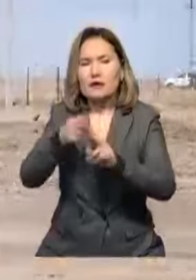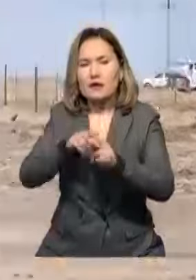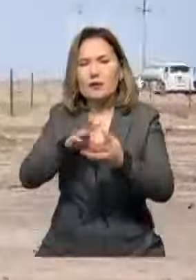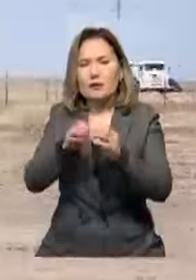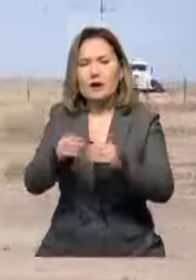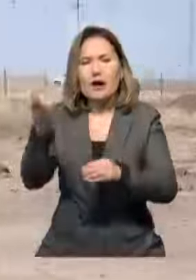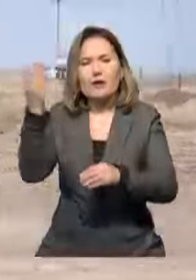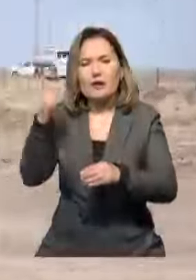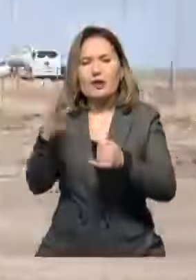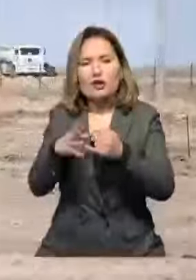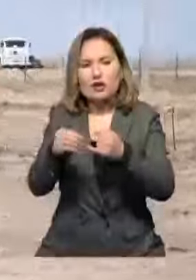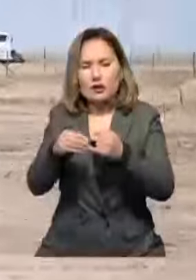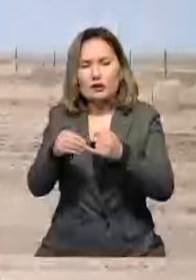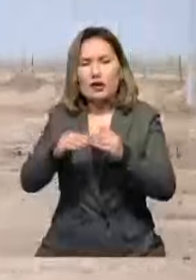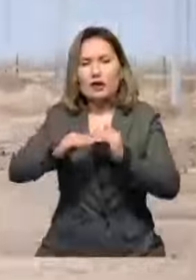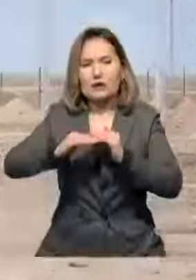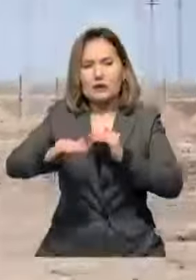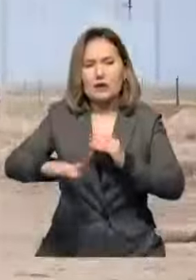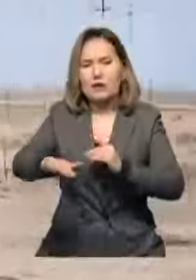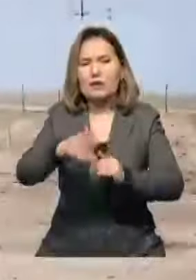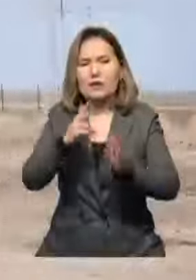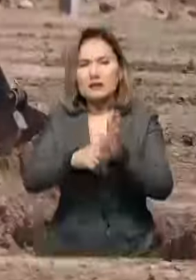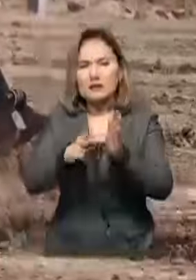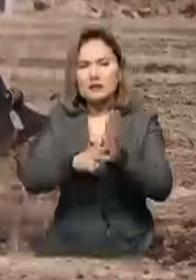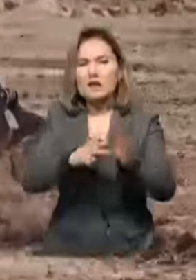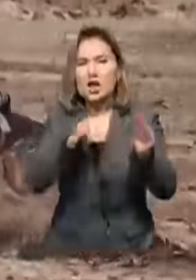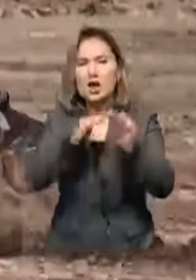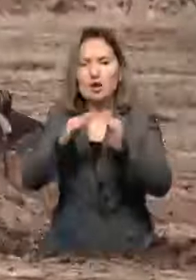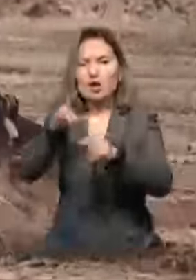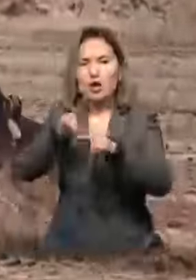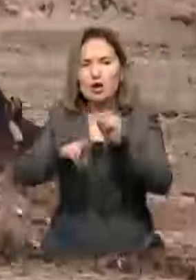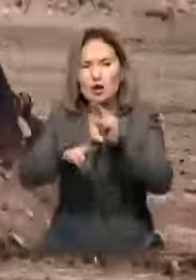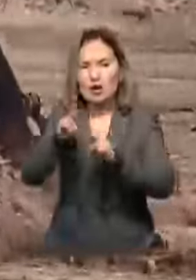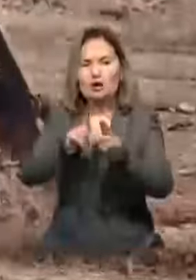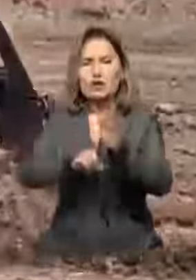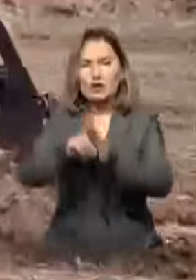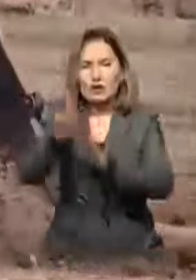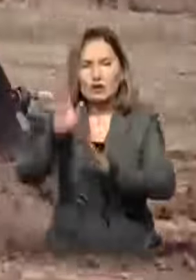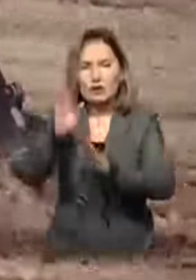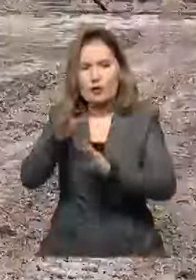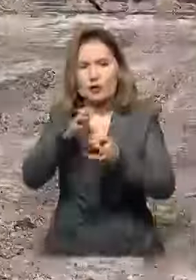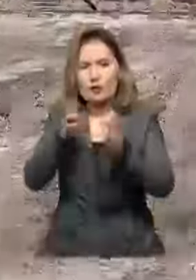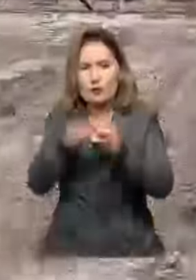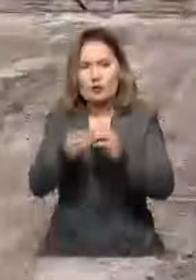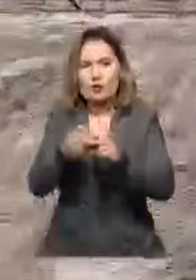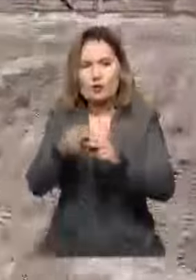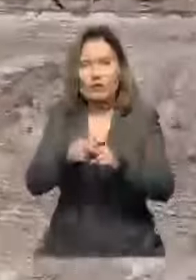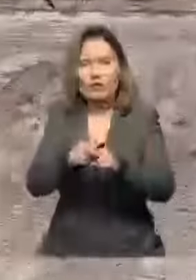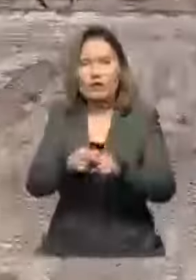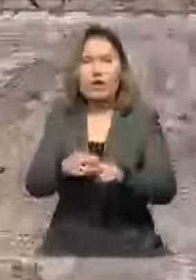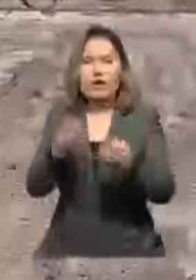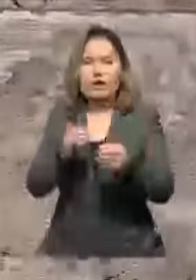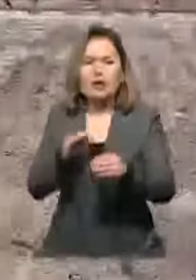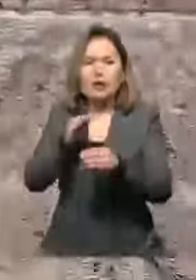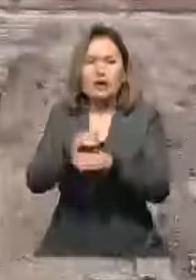бастан 80 үйдің құрылысы жүргізу керек болатын. Қазіргі таңда облыс әкімінің тікелей тапсырмасымен 100